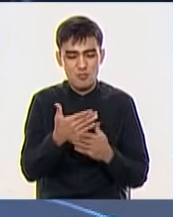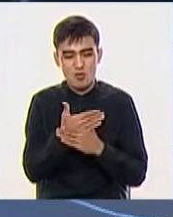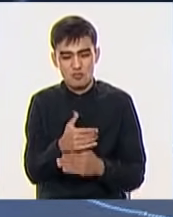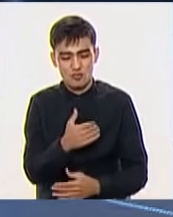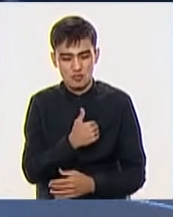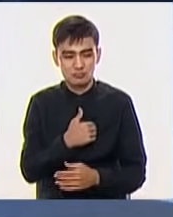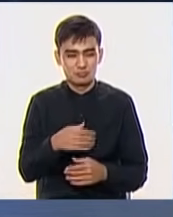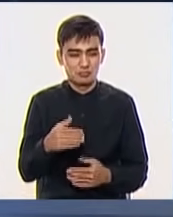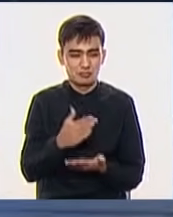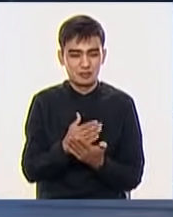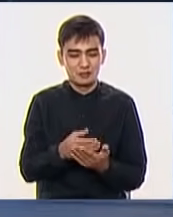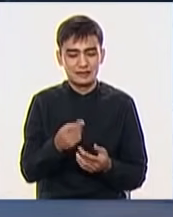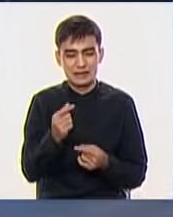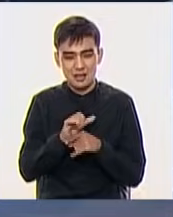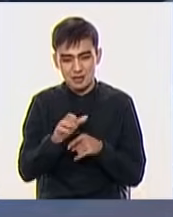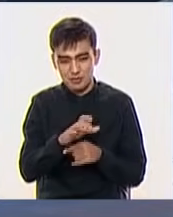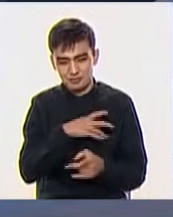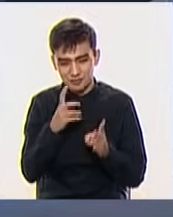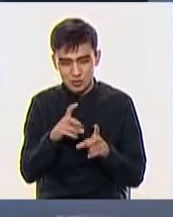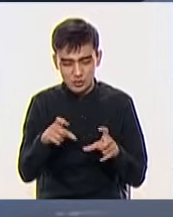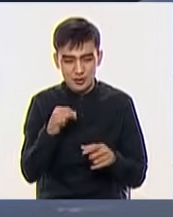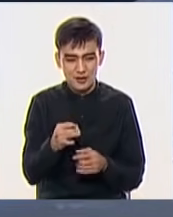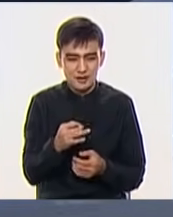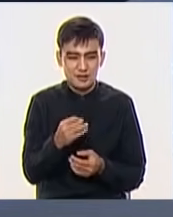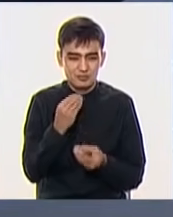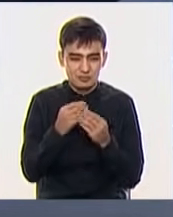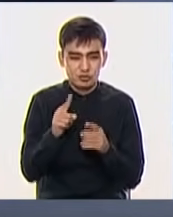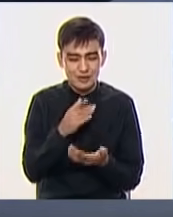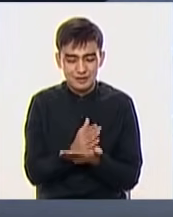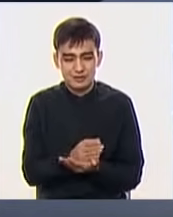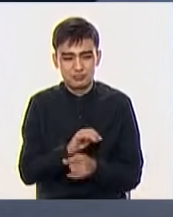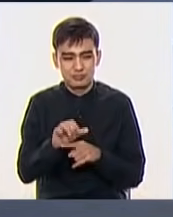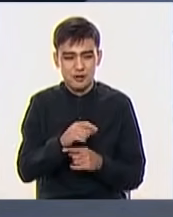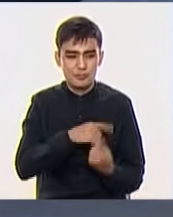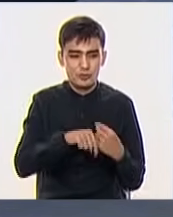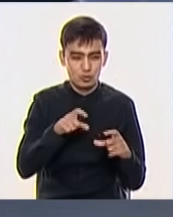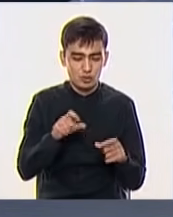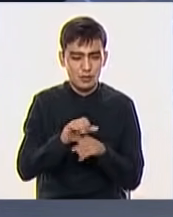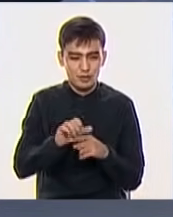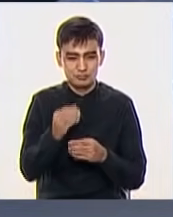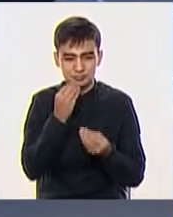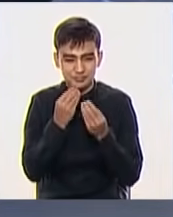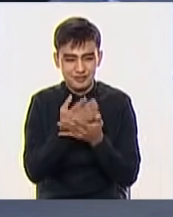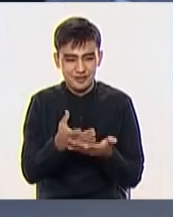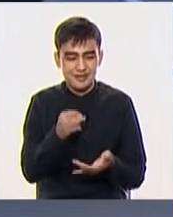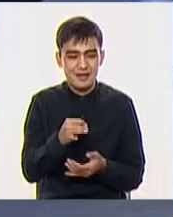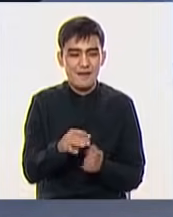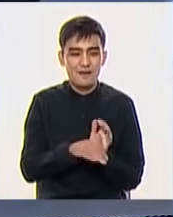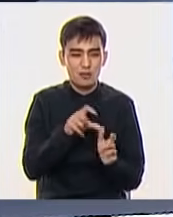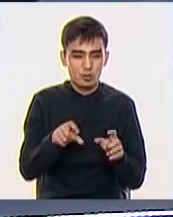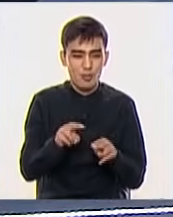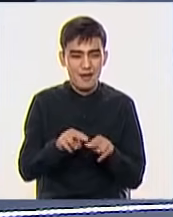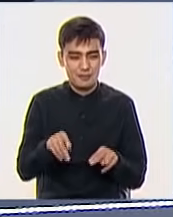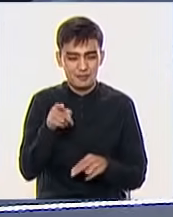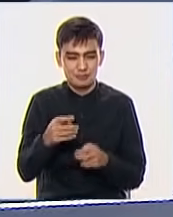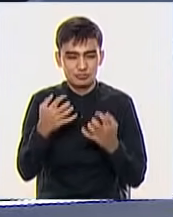помощи. Граждане перечисляют деньги пострадавшим и делятся последним. Бизнесмены отправляют продукты питания, депутаты парламента